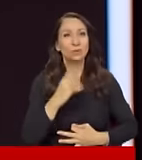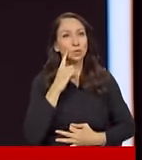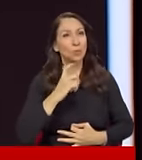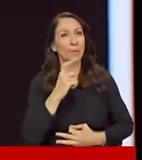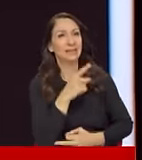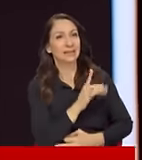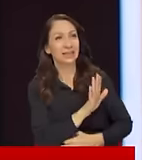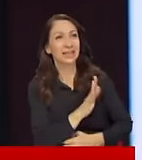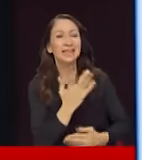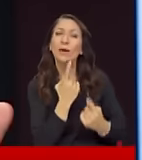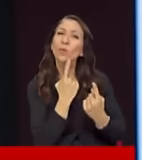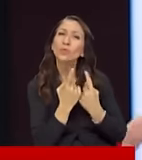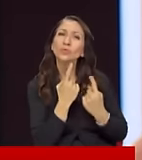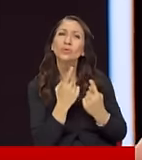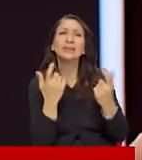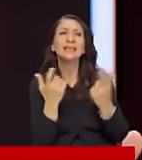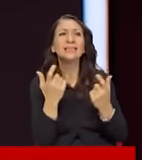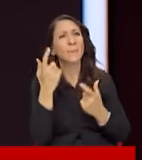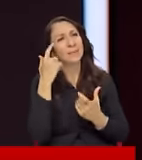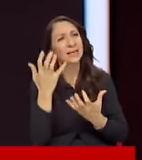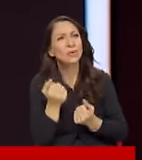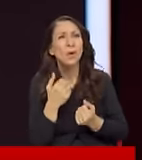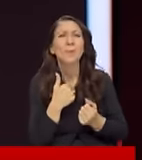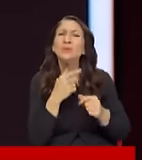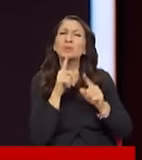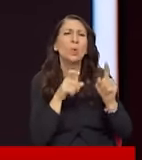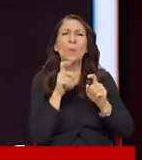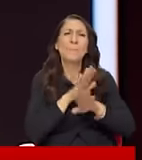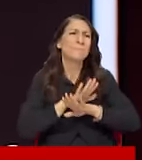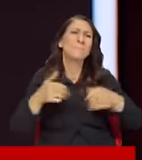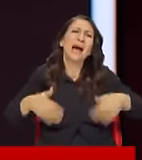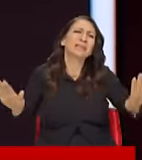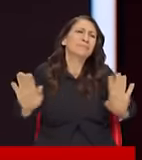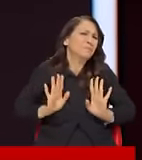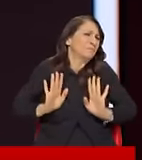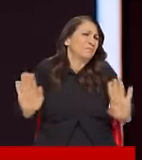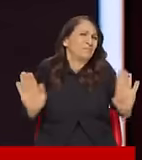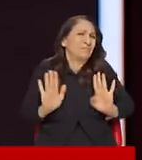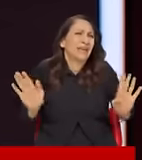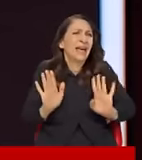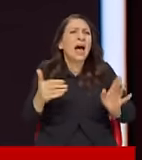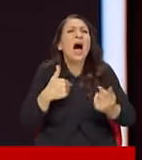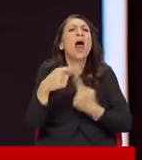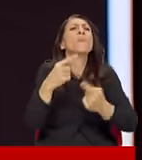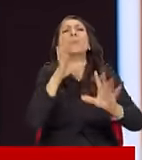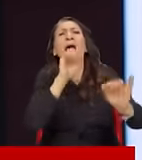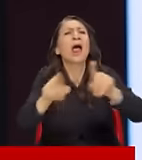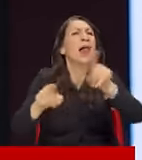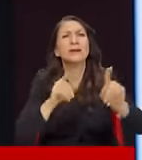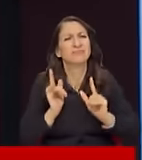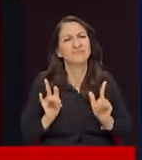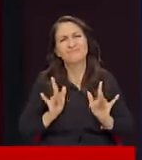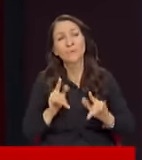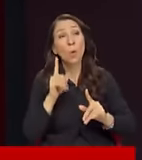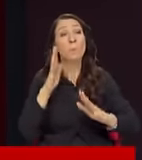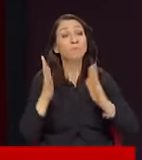Cumhurbaşkanı ne konuşuyor, nereden bilgi alıyor, artık ben sorgulamayı bıraktım yani. Hani ucunu aramıyorum bile. Bütün bu